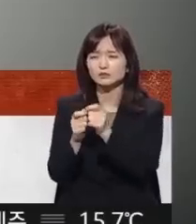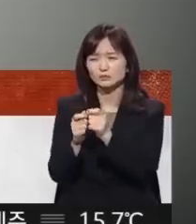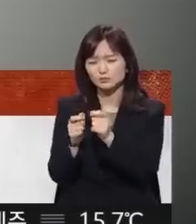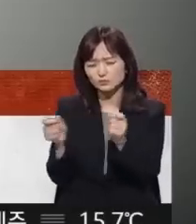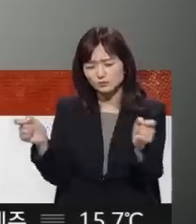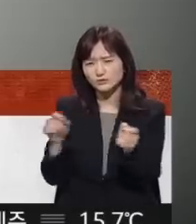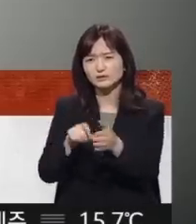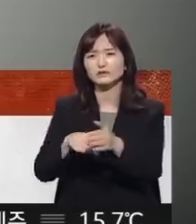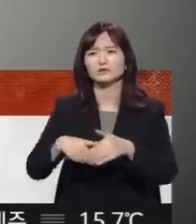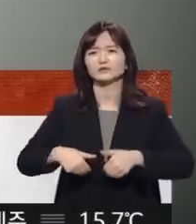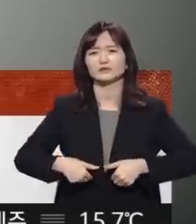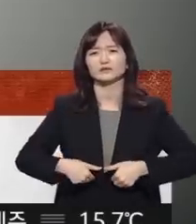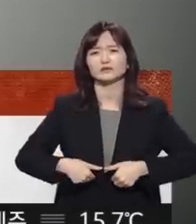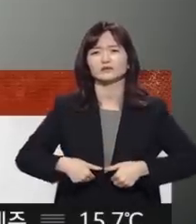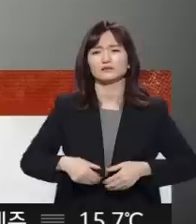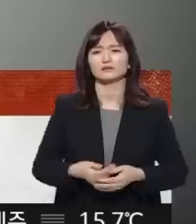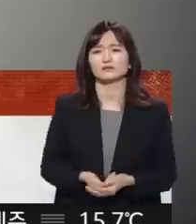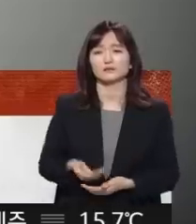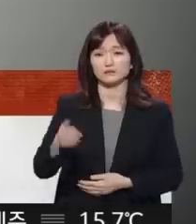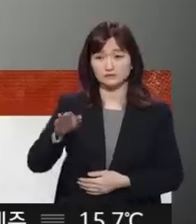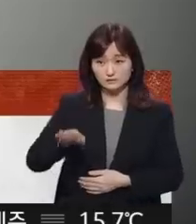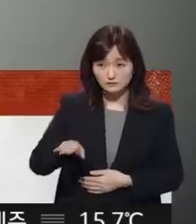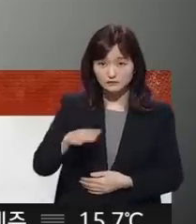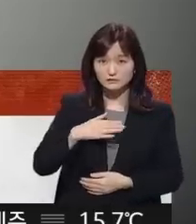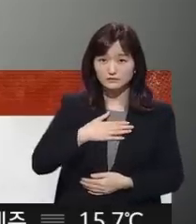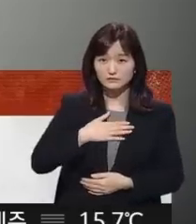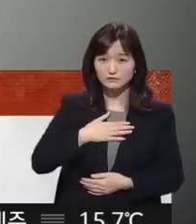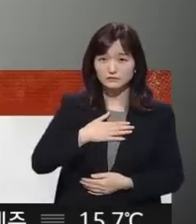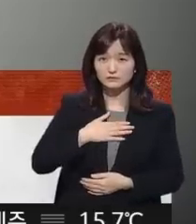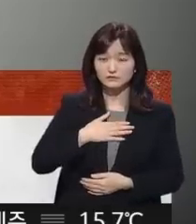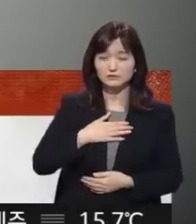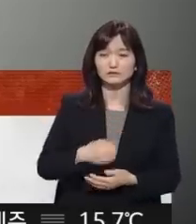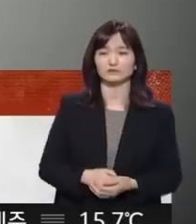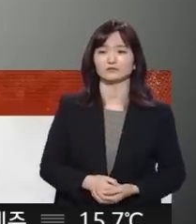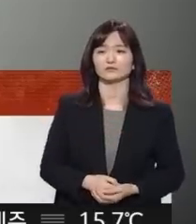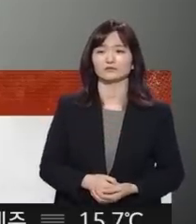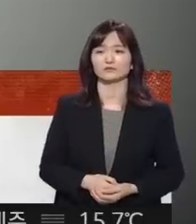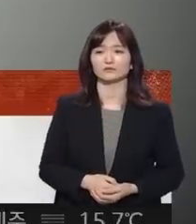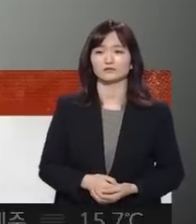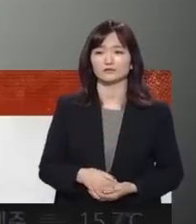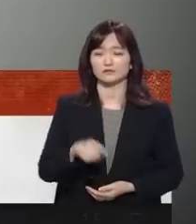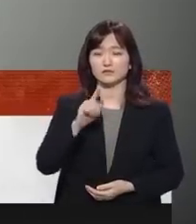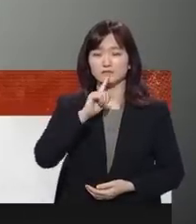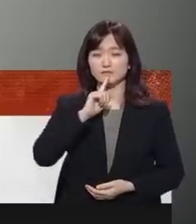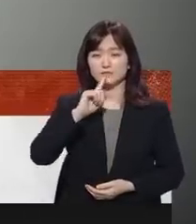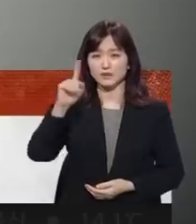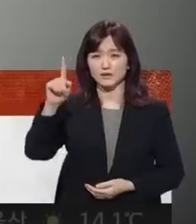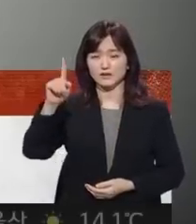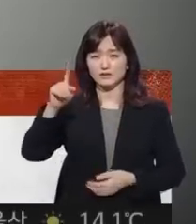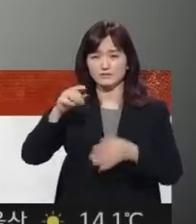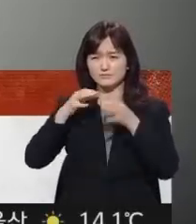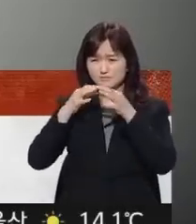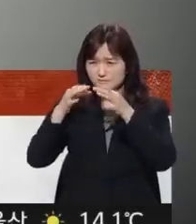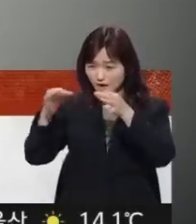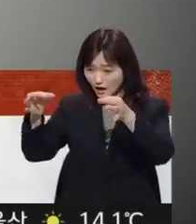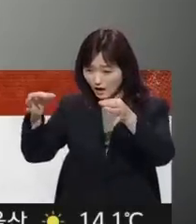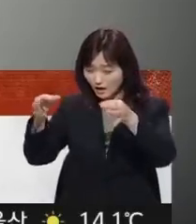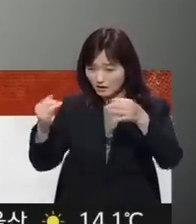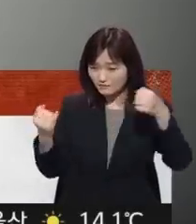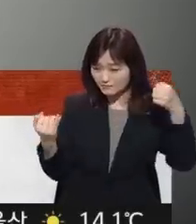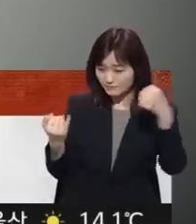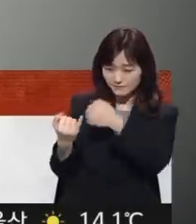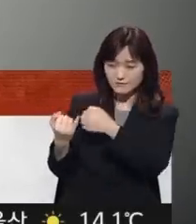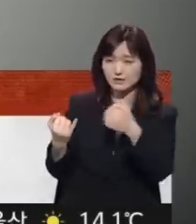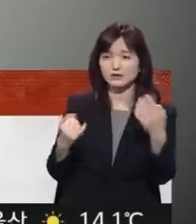시간이 필요한 거거든요. 근데 막상 제가 이렇게 목소리를 내면은 가해자들은